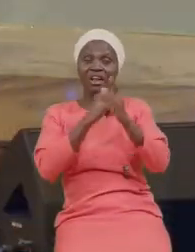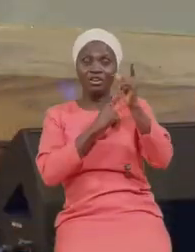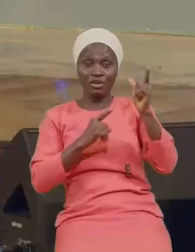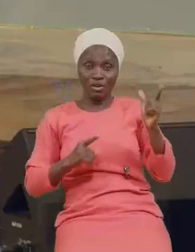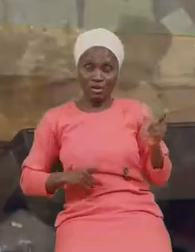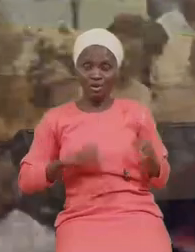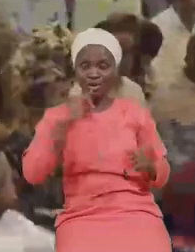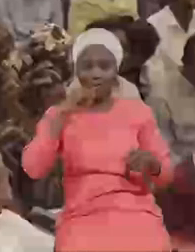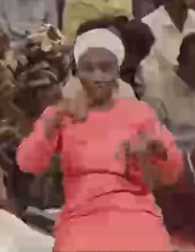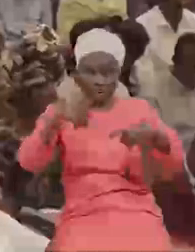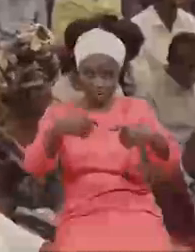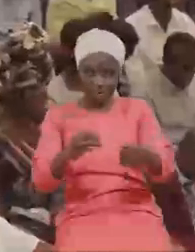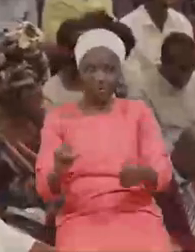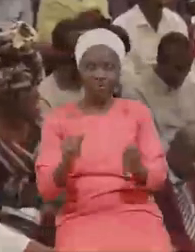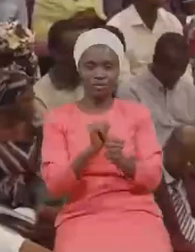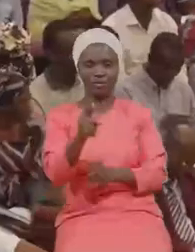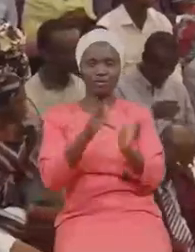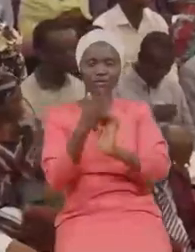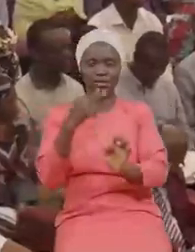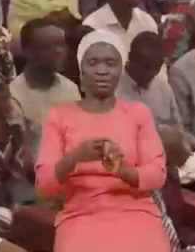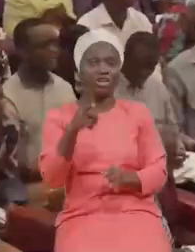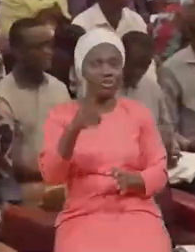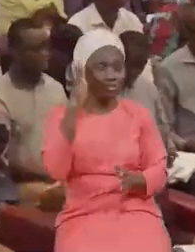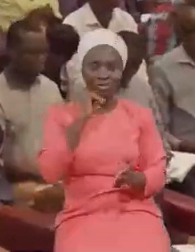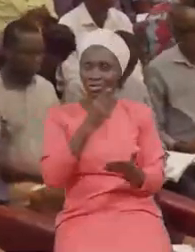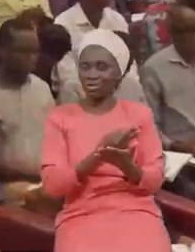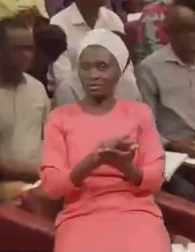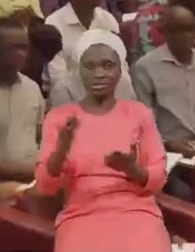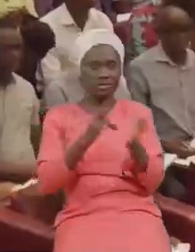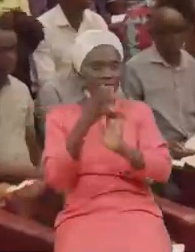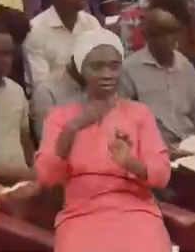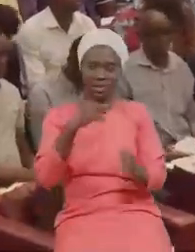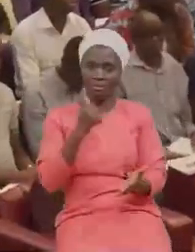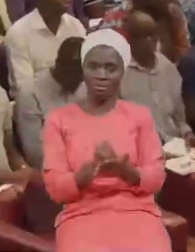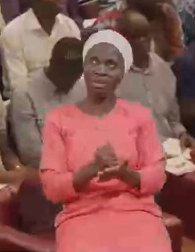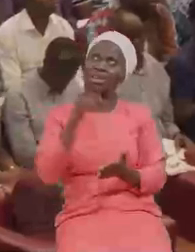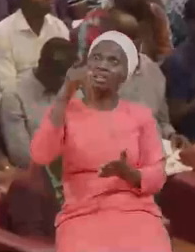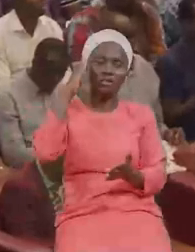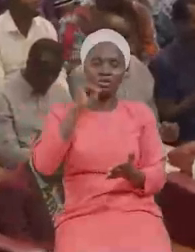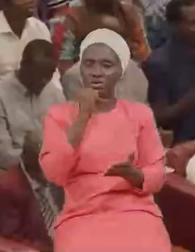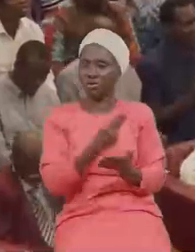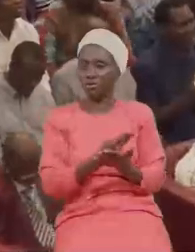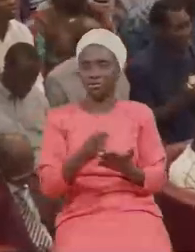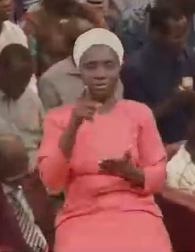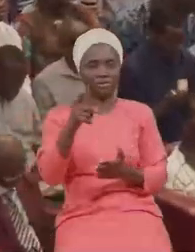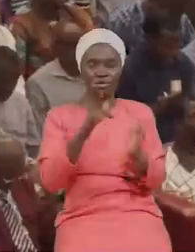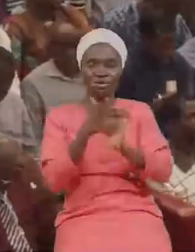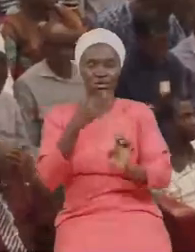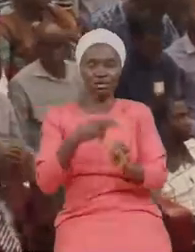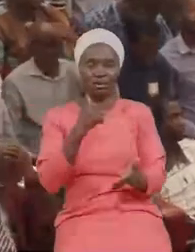le Seigneur ira avec toi tu ne vas pas échouer il ne te fera pas Jérémy